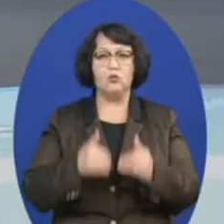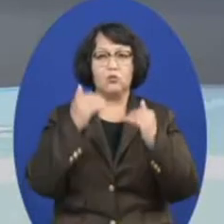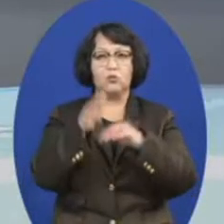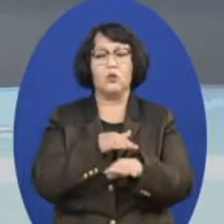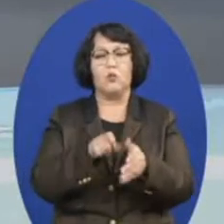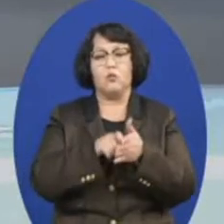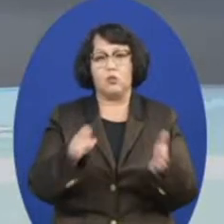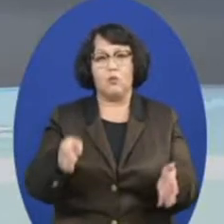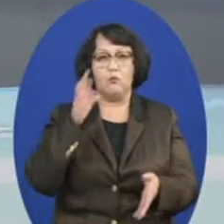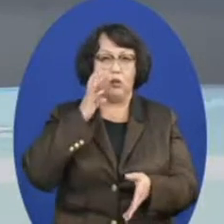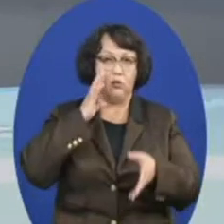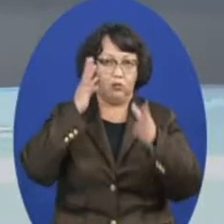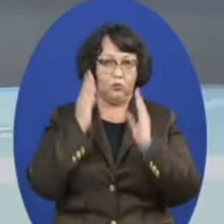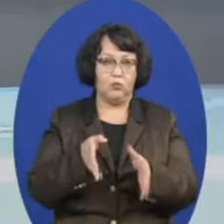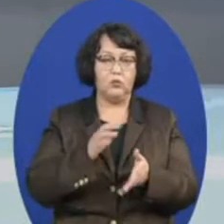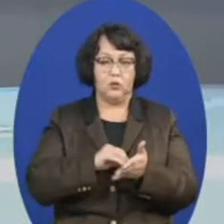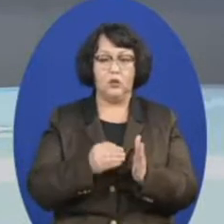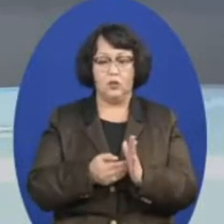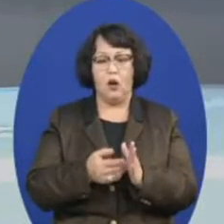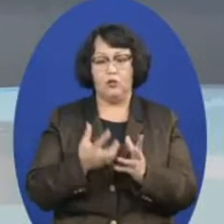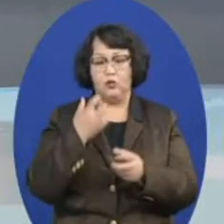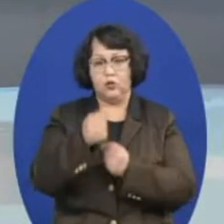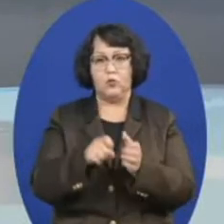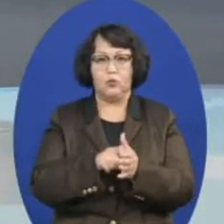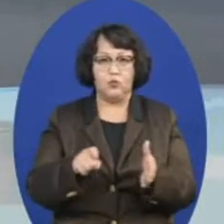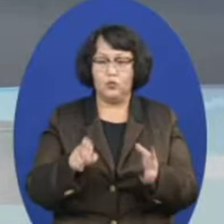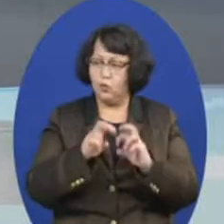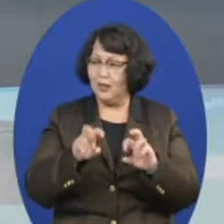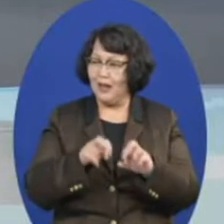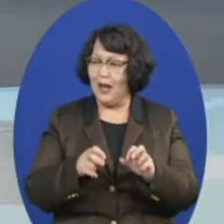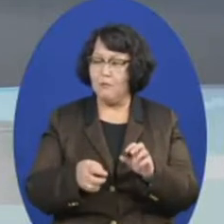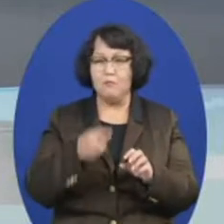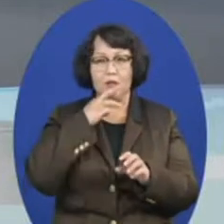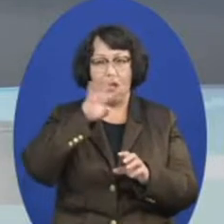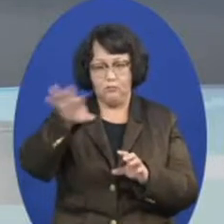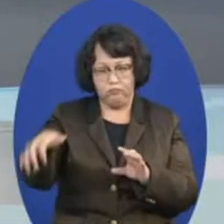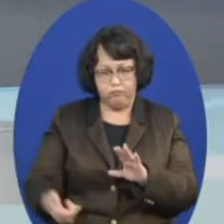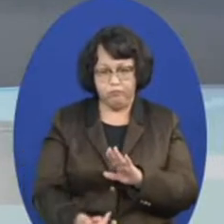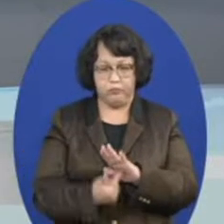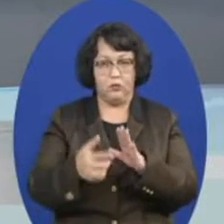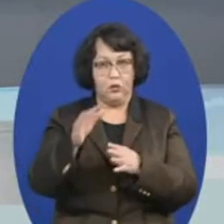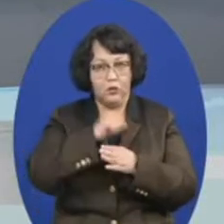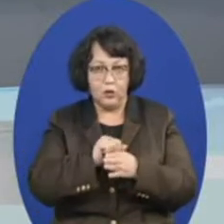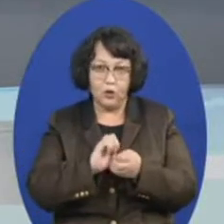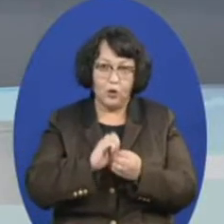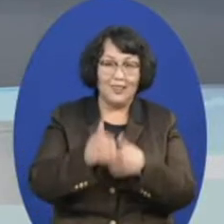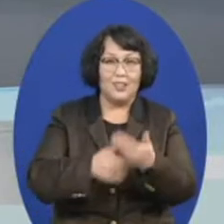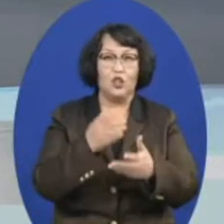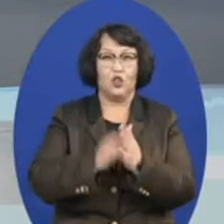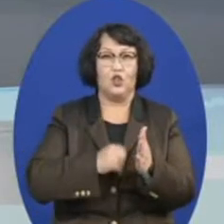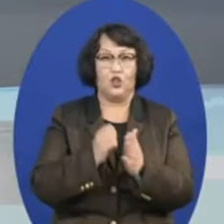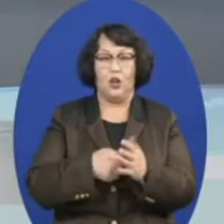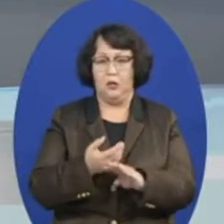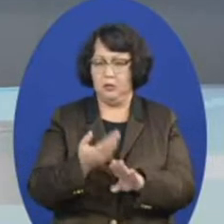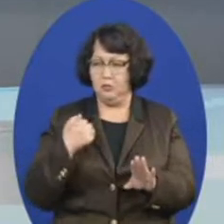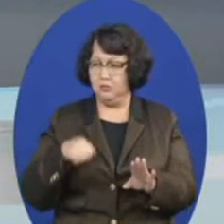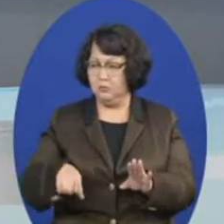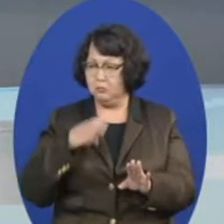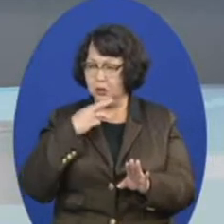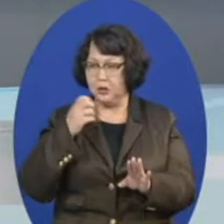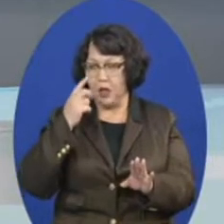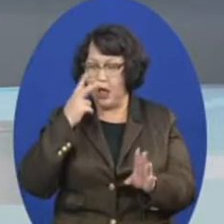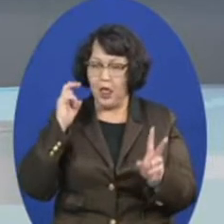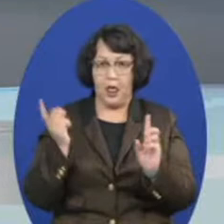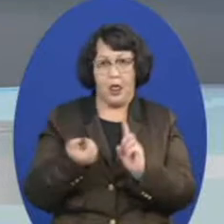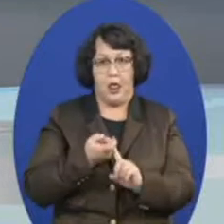Монголын хөгжүүлэх урт хугацааны бодлогын шийдвэрүүд олон жилийн судалгаа мэдээллээр үндэслэгддэг. Гэтэл тэр мэдээлэл нь үнэн байхад эргэлзэх